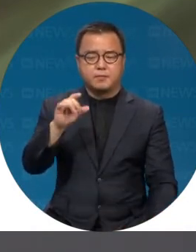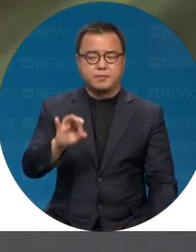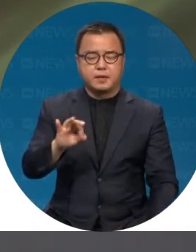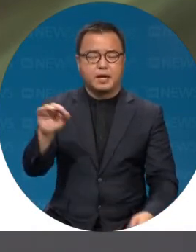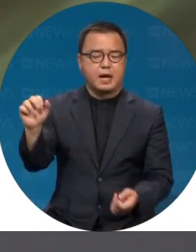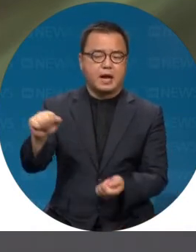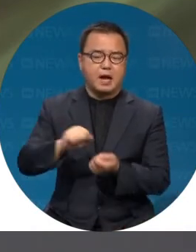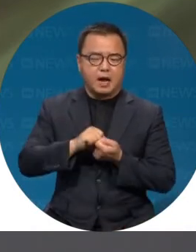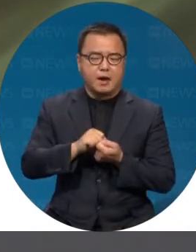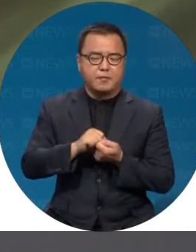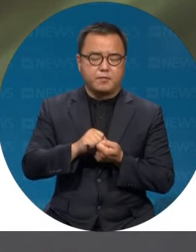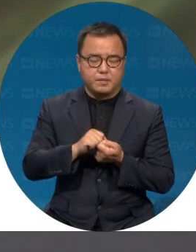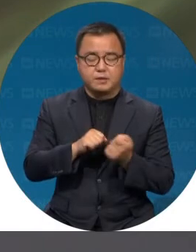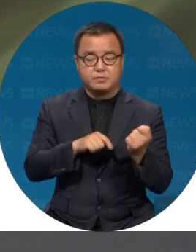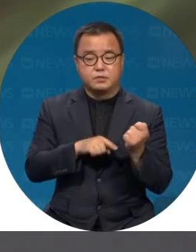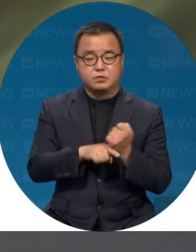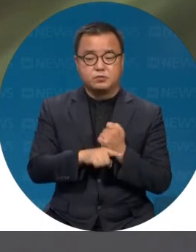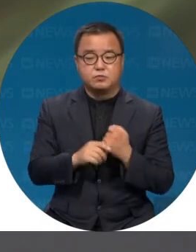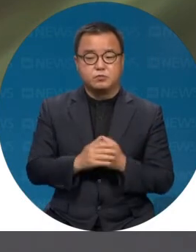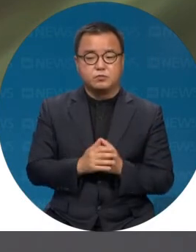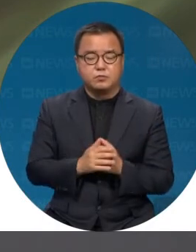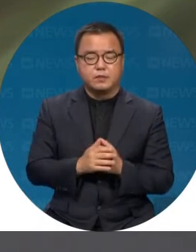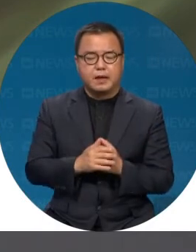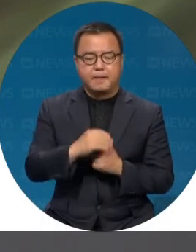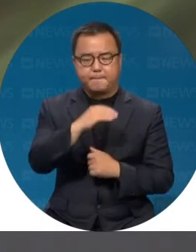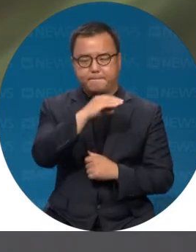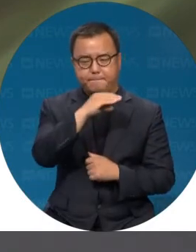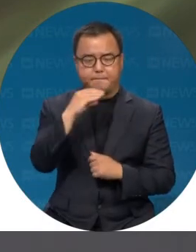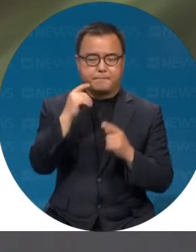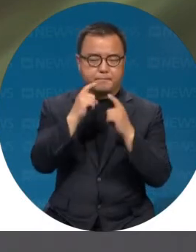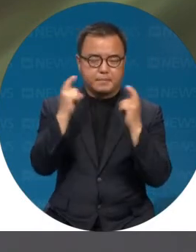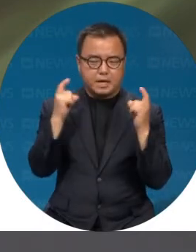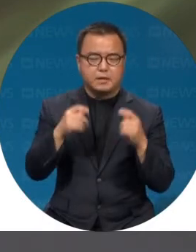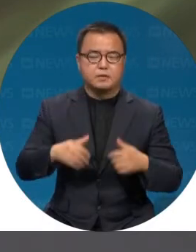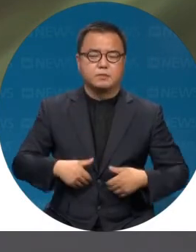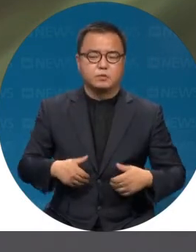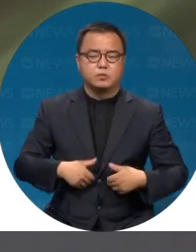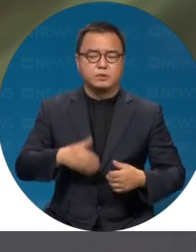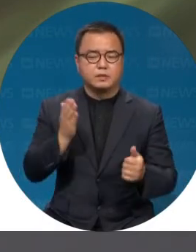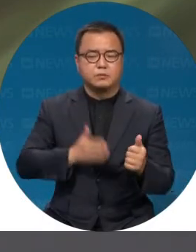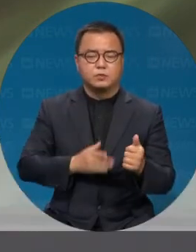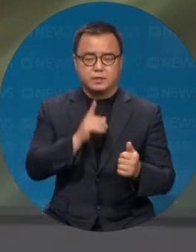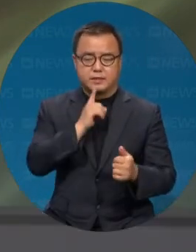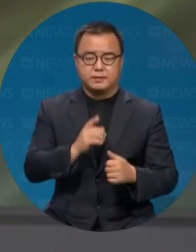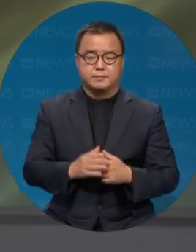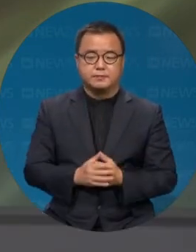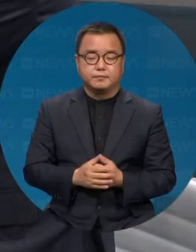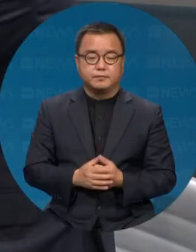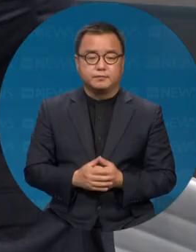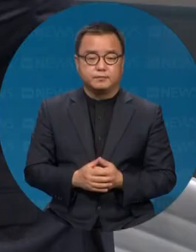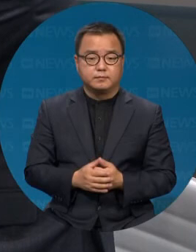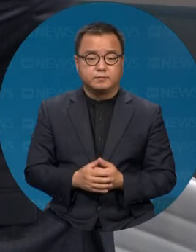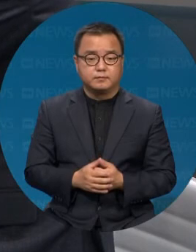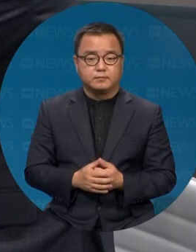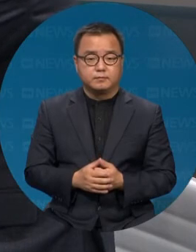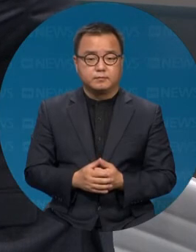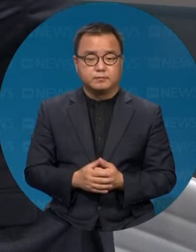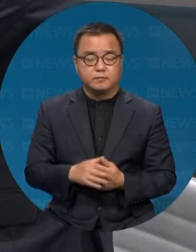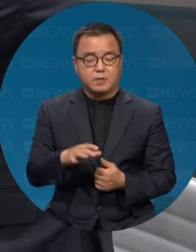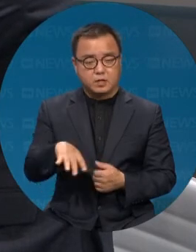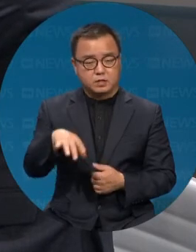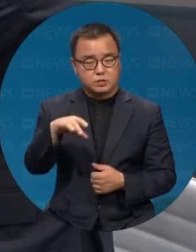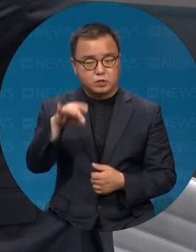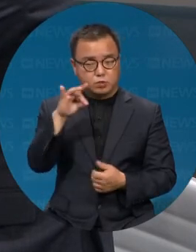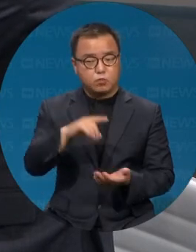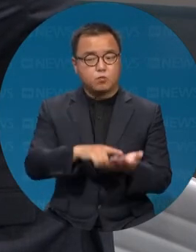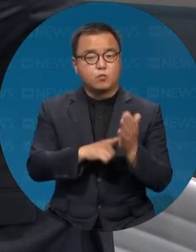기전이기 때문이라면서 올바른 마스크 착용이 무엇보다 중요하다고 다시 한번 강조했습니다. 최초로 규명했다는 데도 의의가 있지만